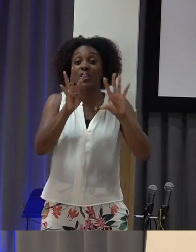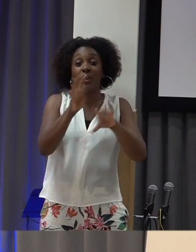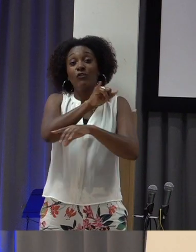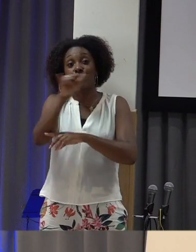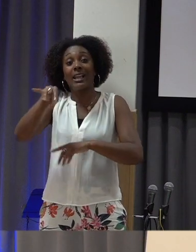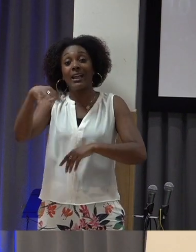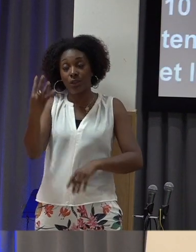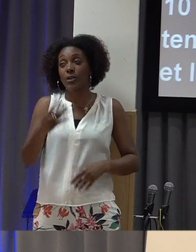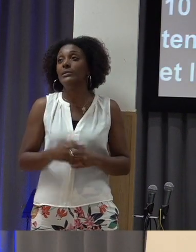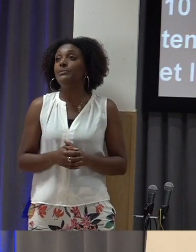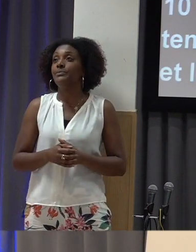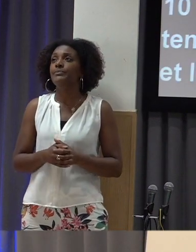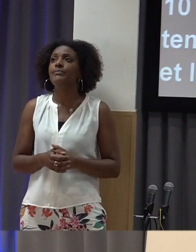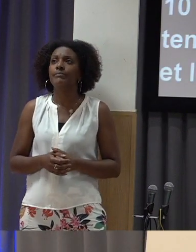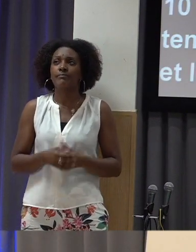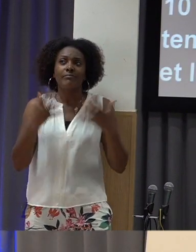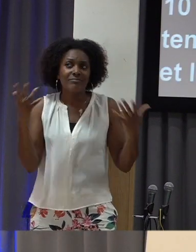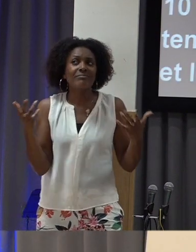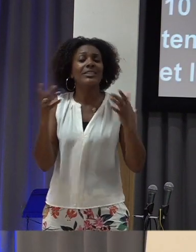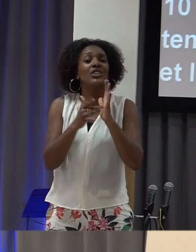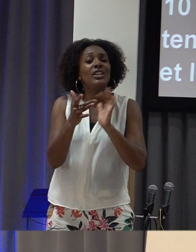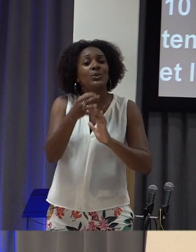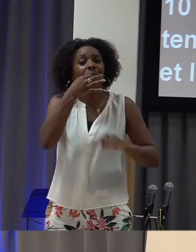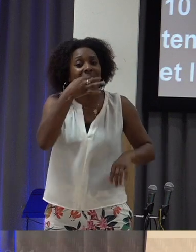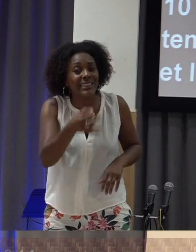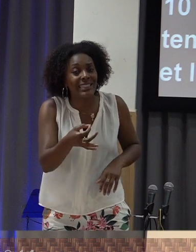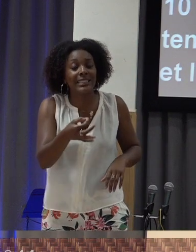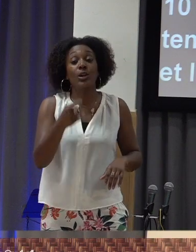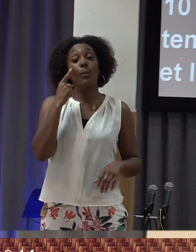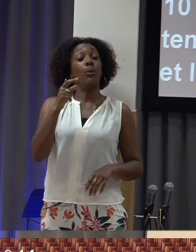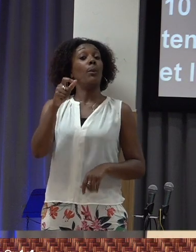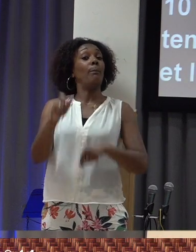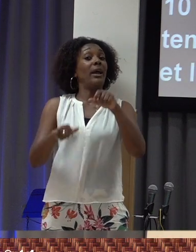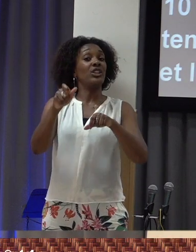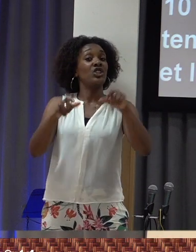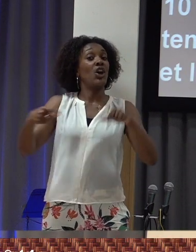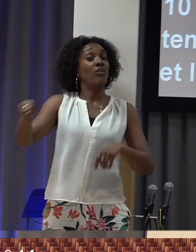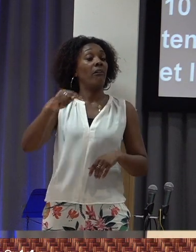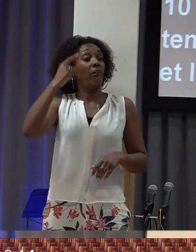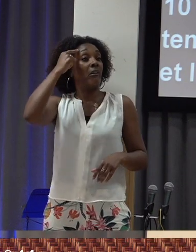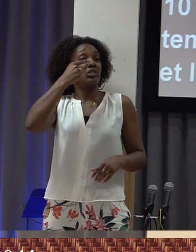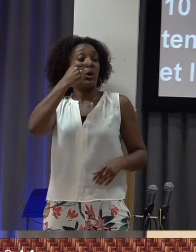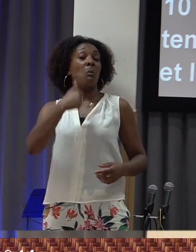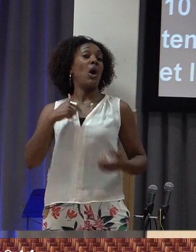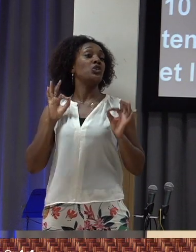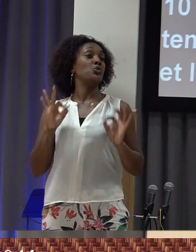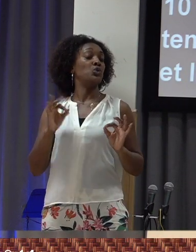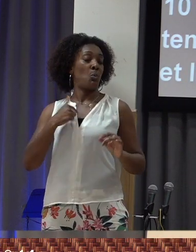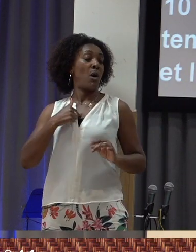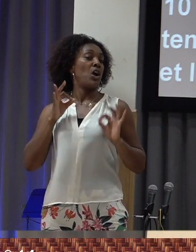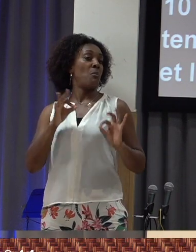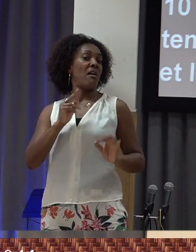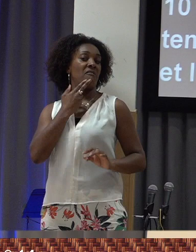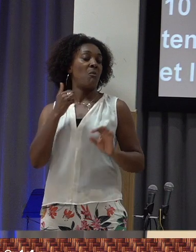14. Il dit encore cette parabole en vue de certaines personnes se persuadant qu'elles étaient justes et